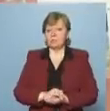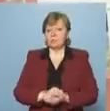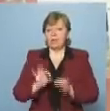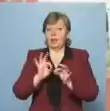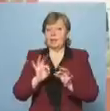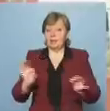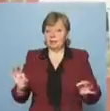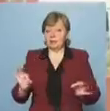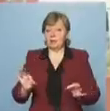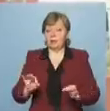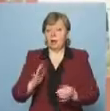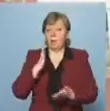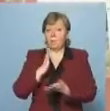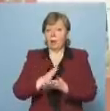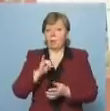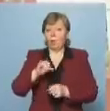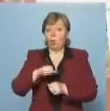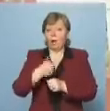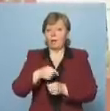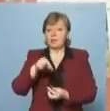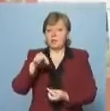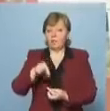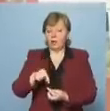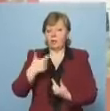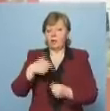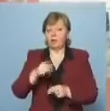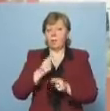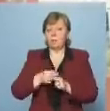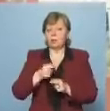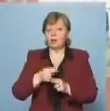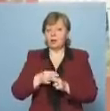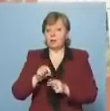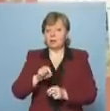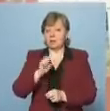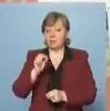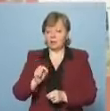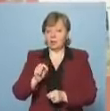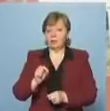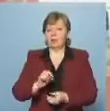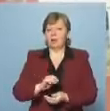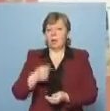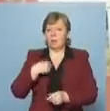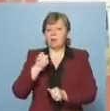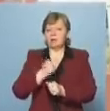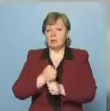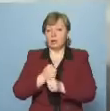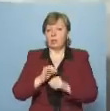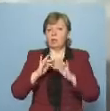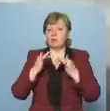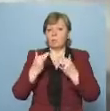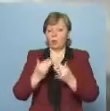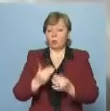мононитью прямо у основания, где идет металлизированная петелька, мы делаем сборку.